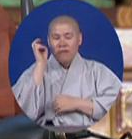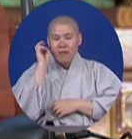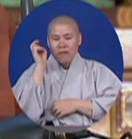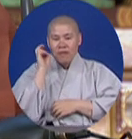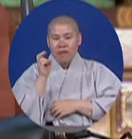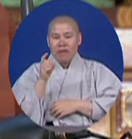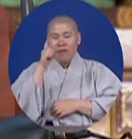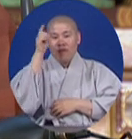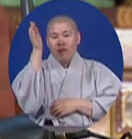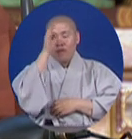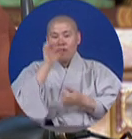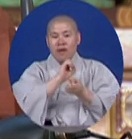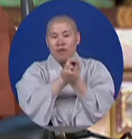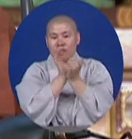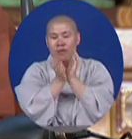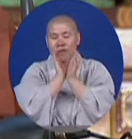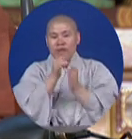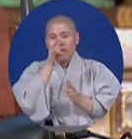허공에 꽃이 있는 게 아니고